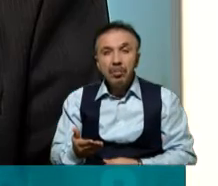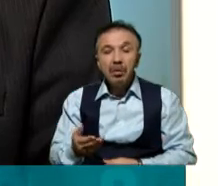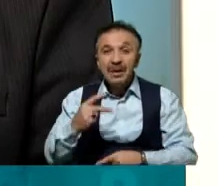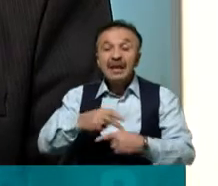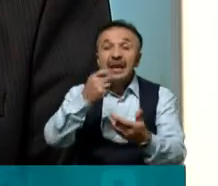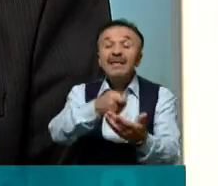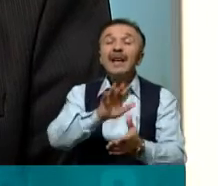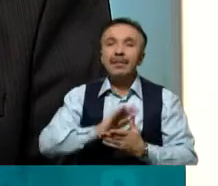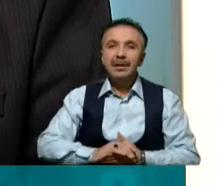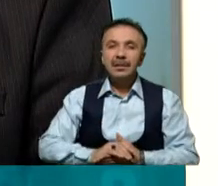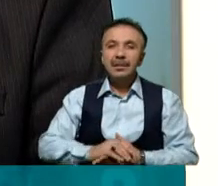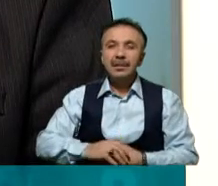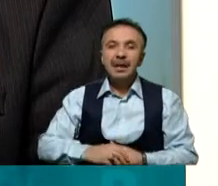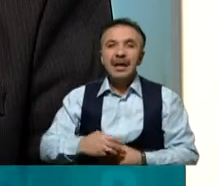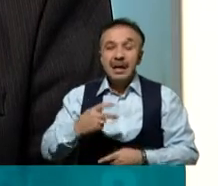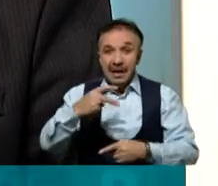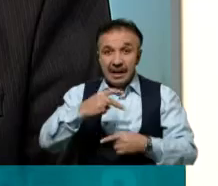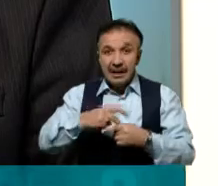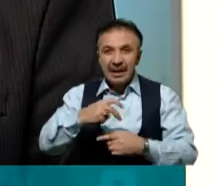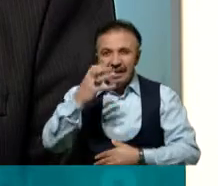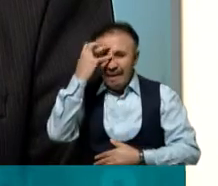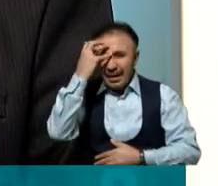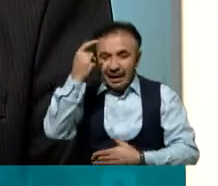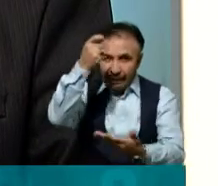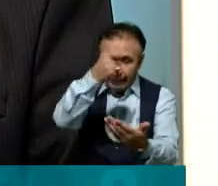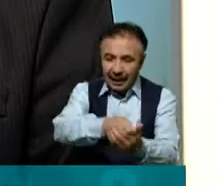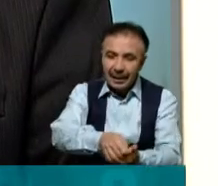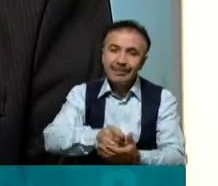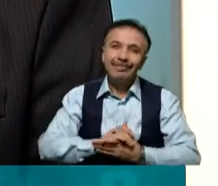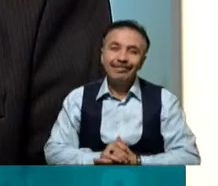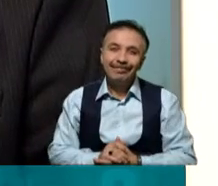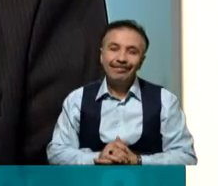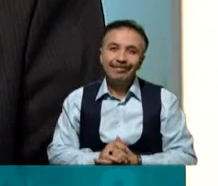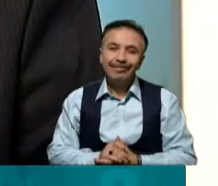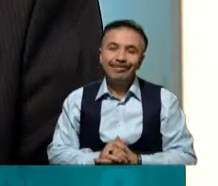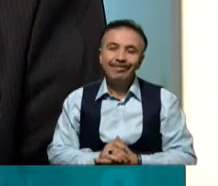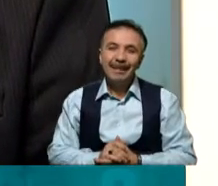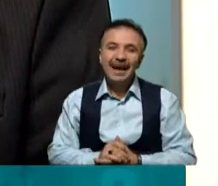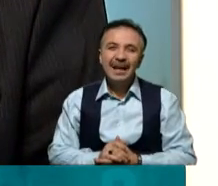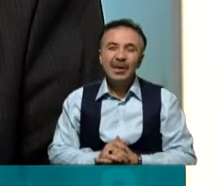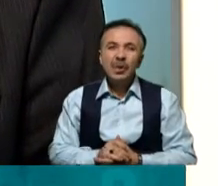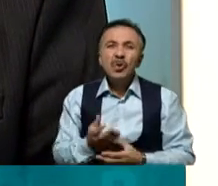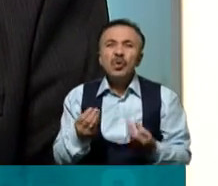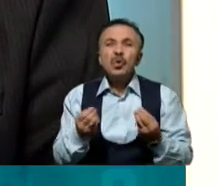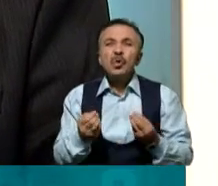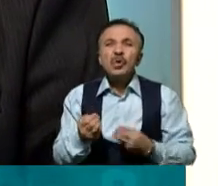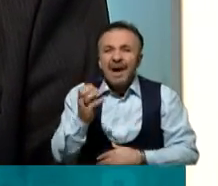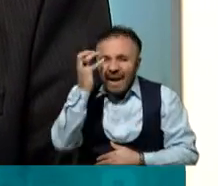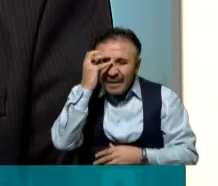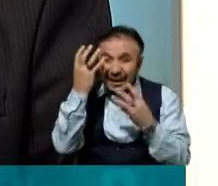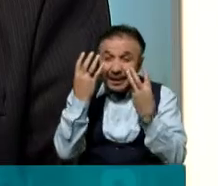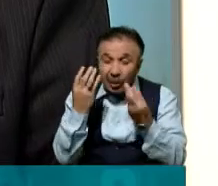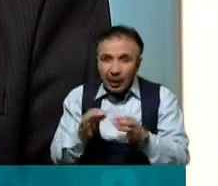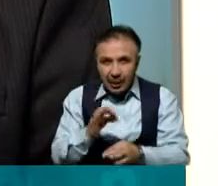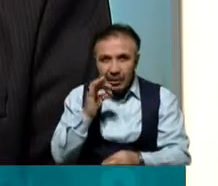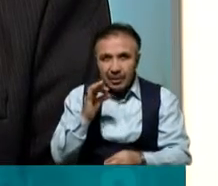Böyle bir kardeşimiz zekatta tenezzül eder alırsa hakikaten daha fakir olan insanların bir bakıma hakkını almış